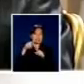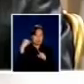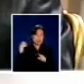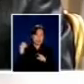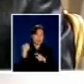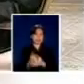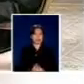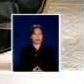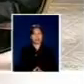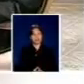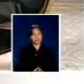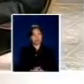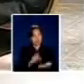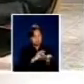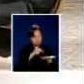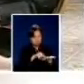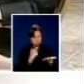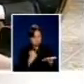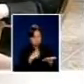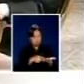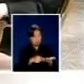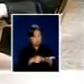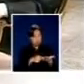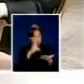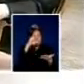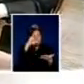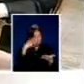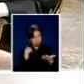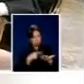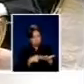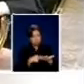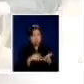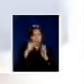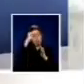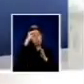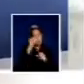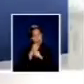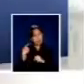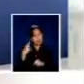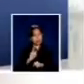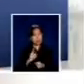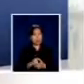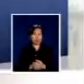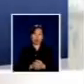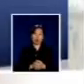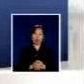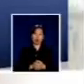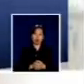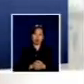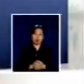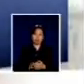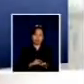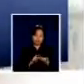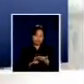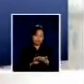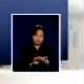่ครับถ้าดูสเปคเครื่องนี้แรงมีกล้องเครื่องด้วยเด็กจะไปใช้ทำอะไรล่ะฮะ ตรงนี้เนี่ยนะครับเรายังค